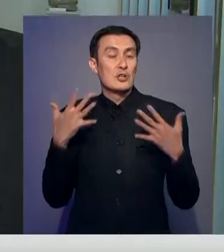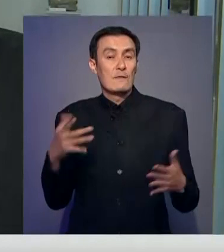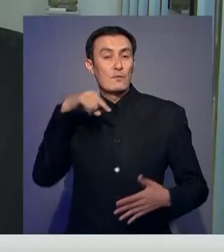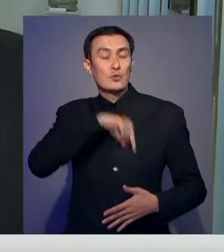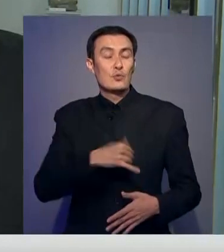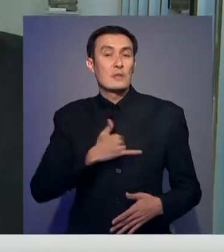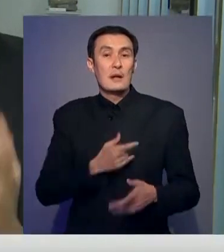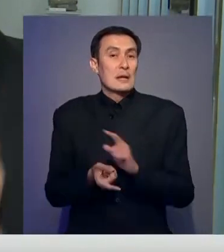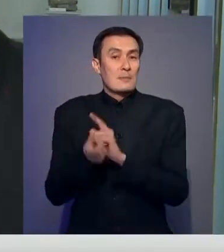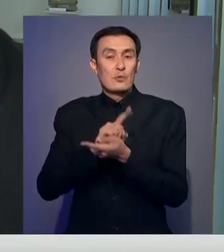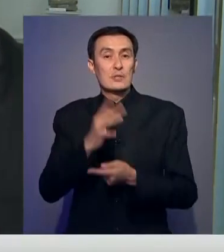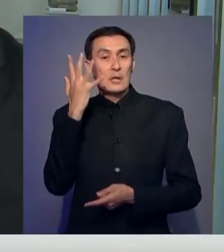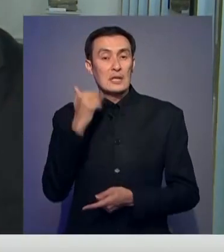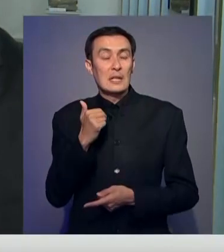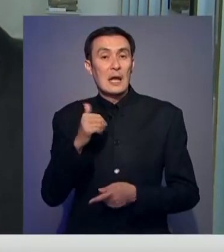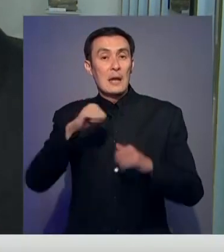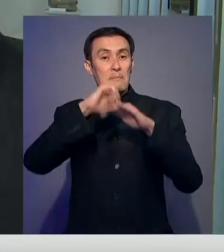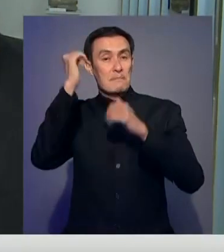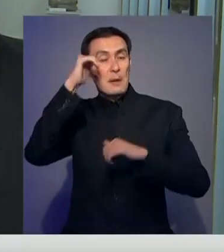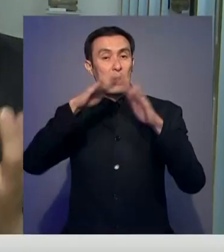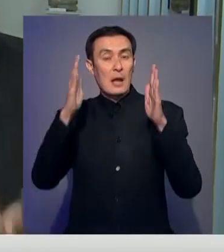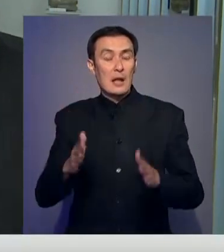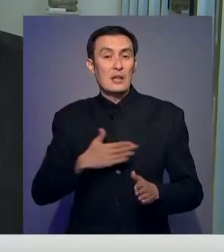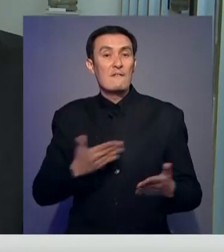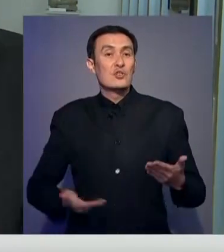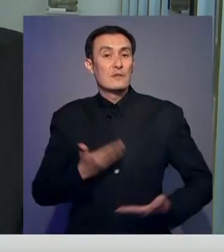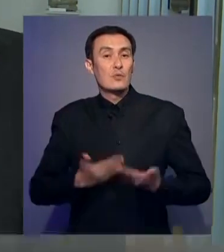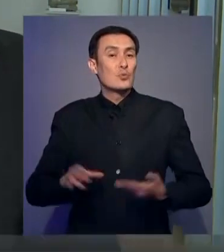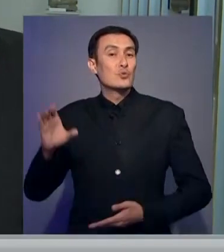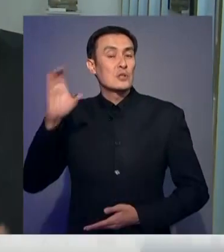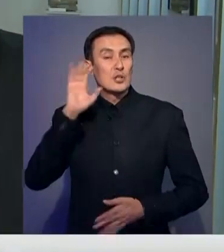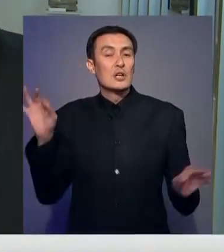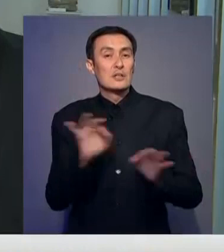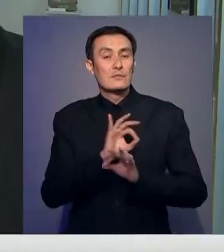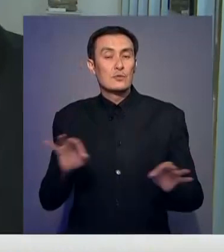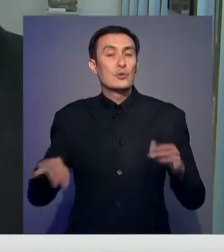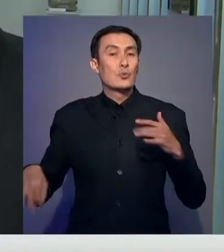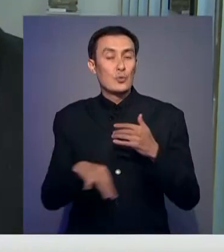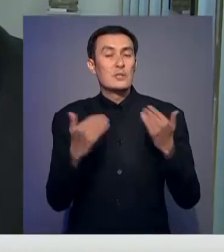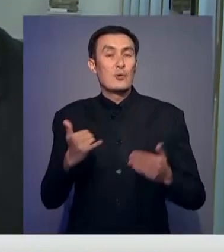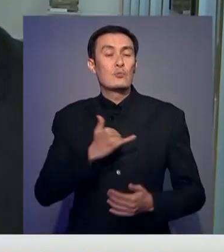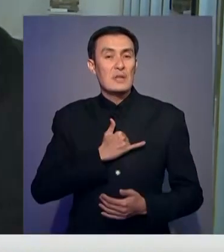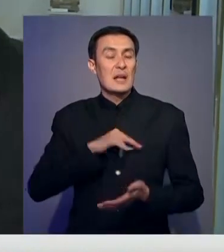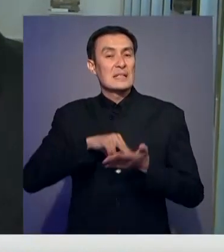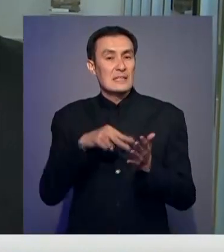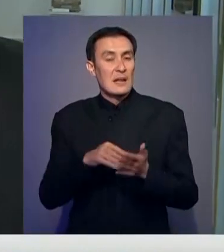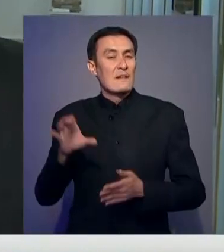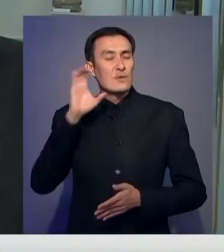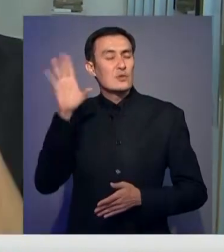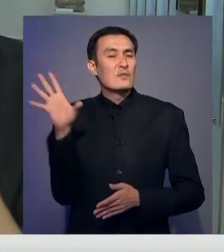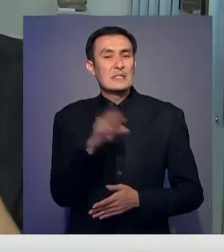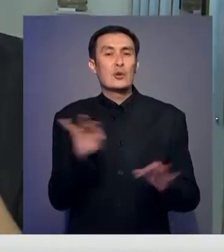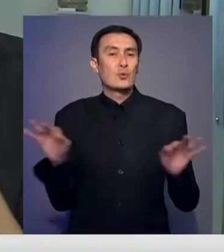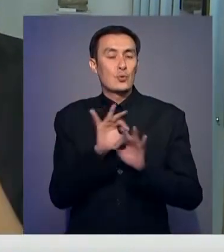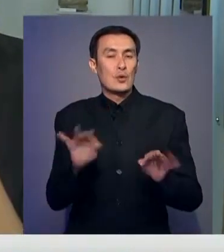внутри все перевернулось, когда на мемориале Коркыта я вживую услышал звуки кюя. Теперь у меня цель – выслушать все